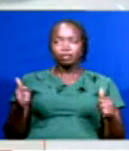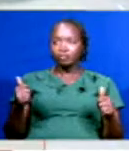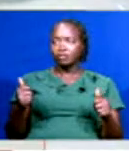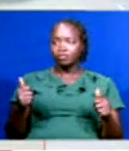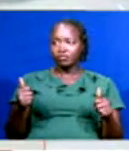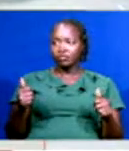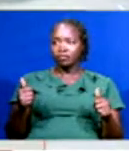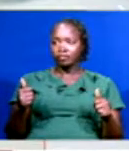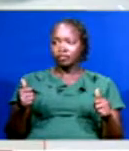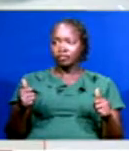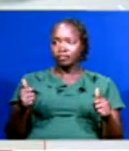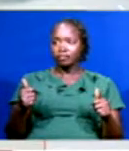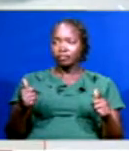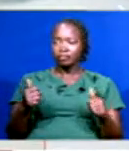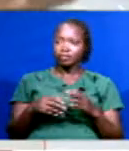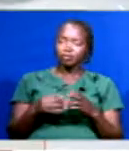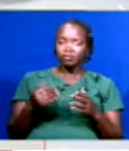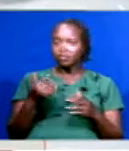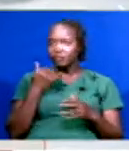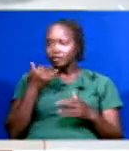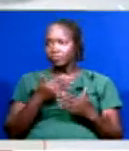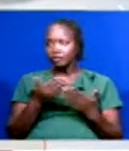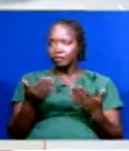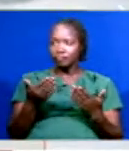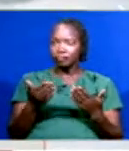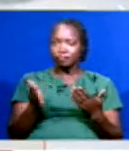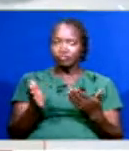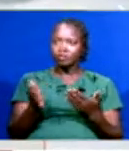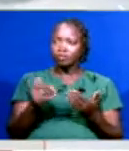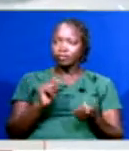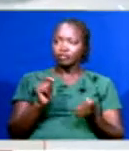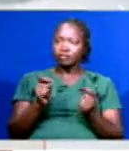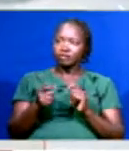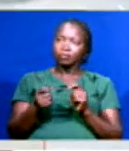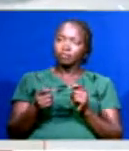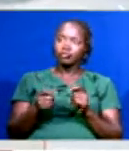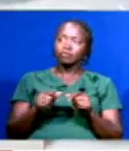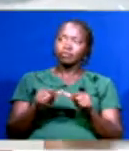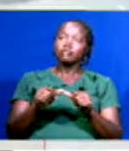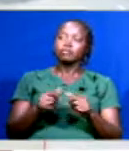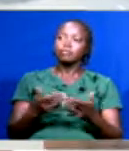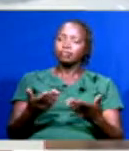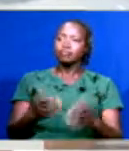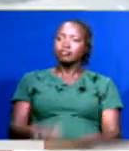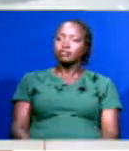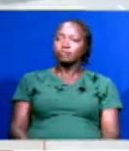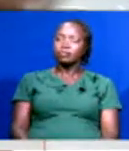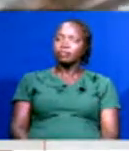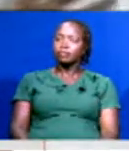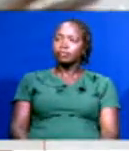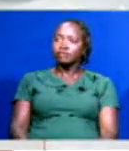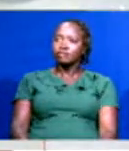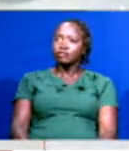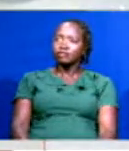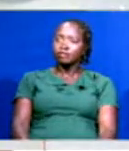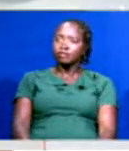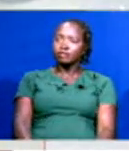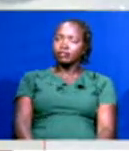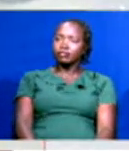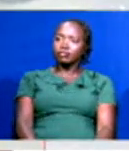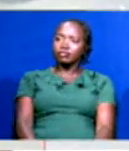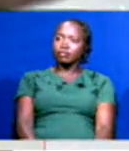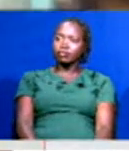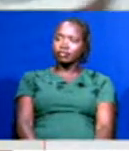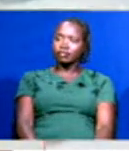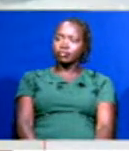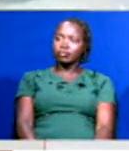But if I find pahali unakosa kidogo, nakurekebisha, unaingia kwa line, tunaendelea. Siko namna hiyo. It is like that because